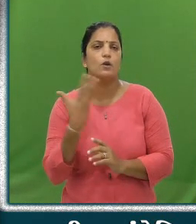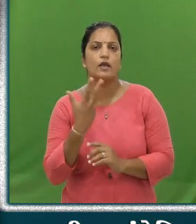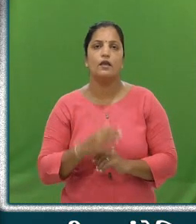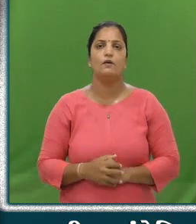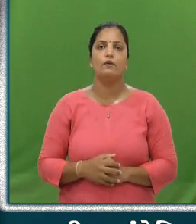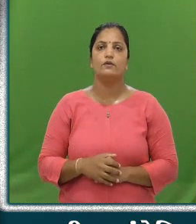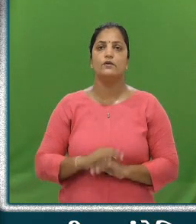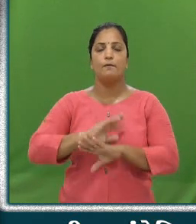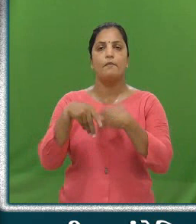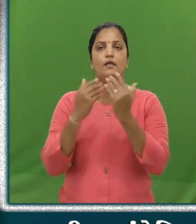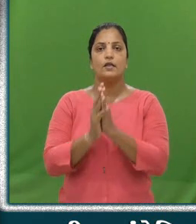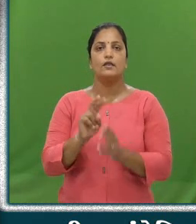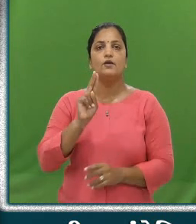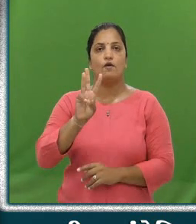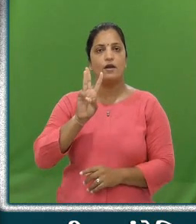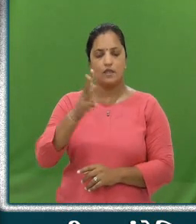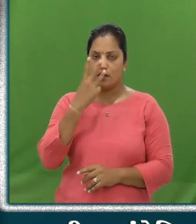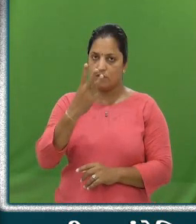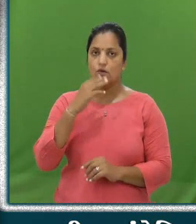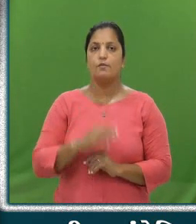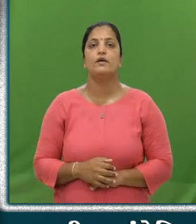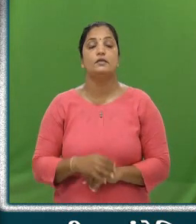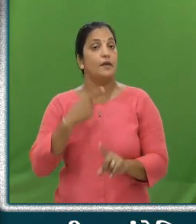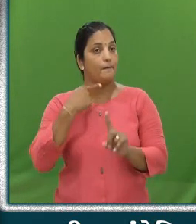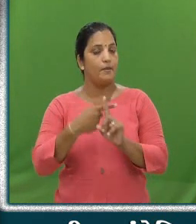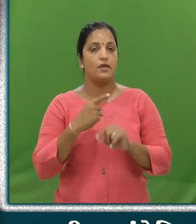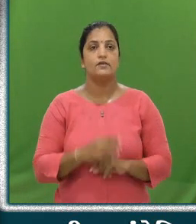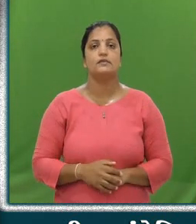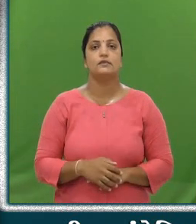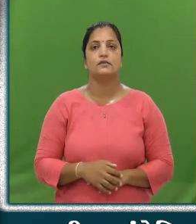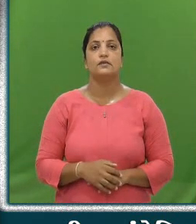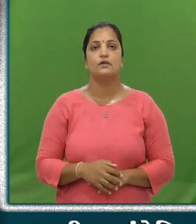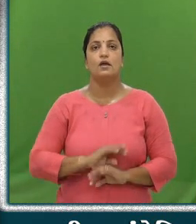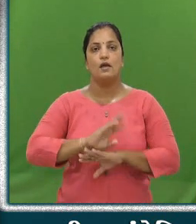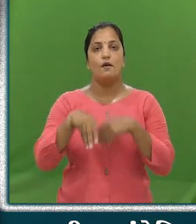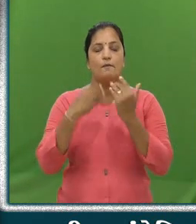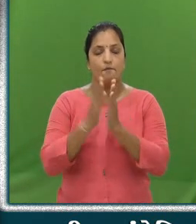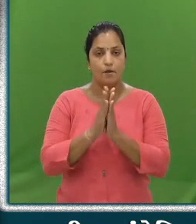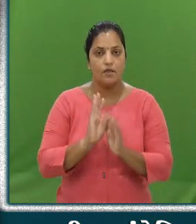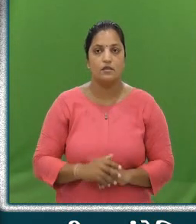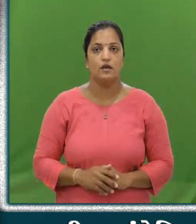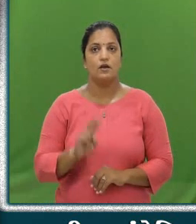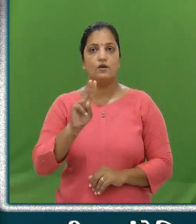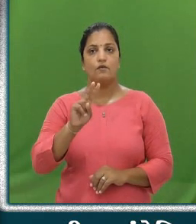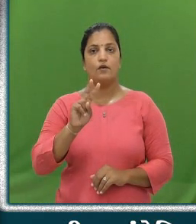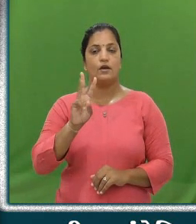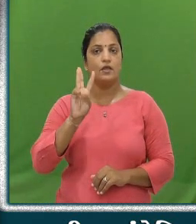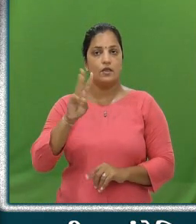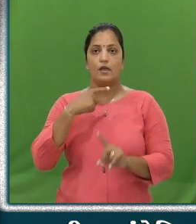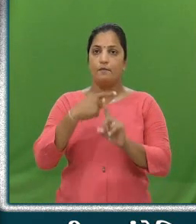મળે છે તો 23 જોડ રંગસૂત્રો જોવા મળે છે અને જે કુલ રંગસૂત્રોની વાત આવે તો 23 જોડ